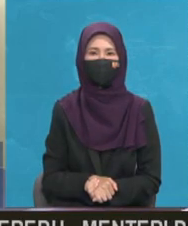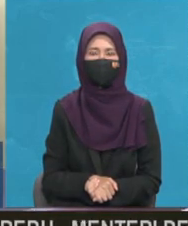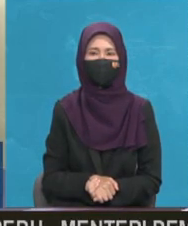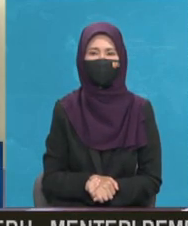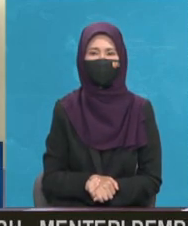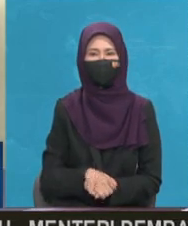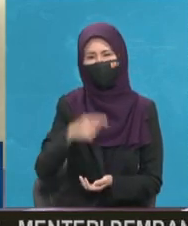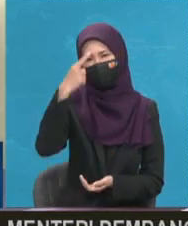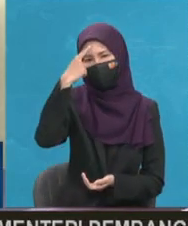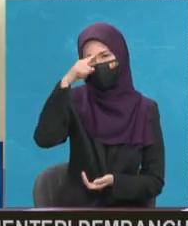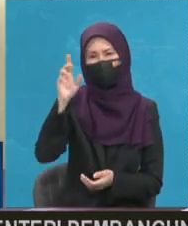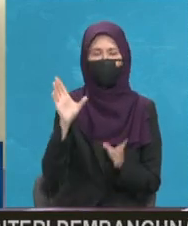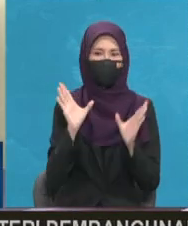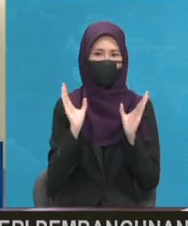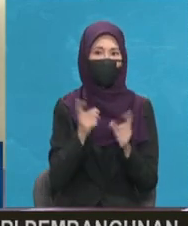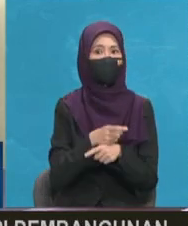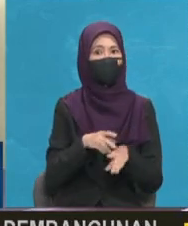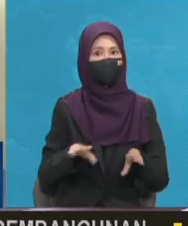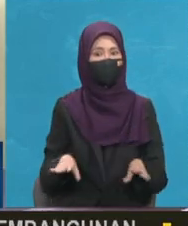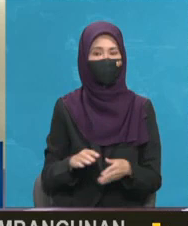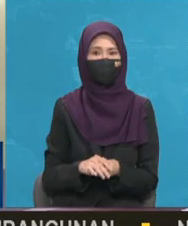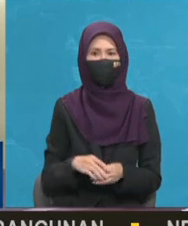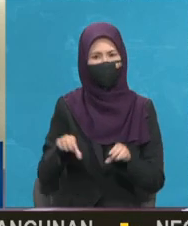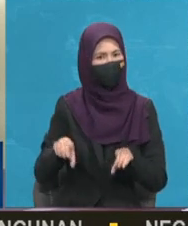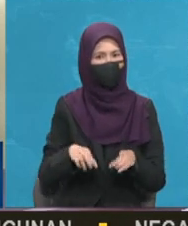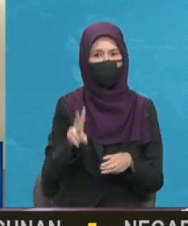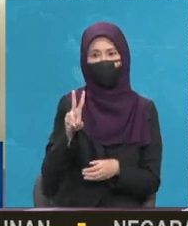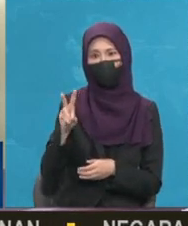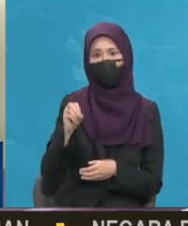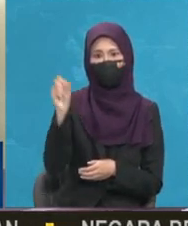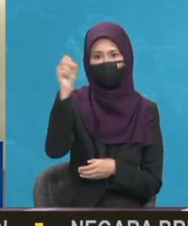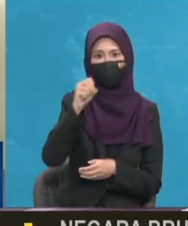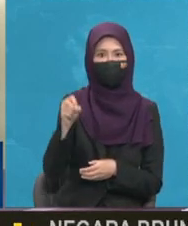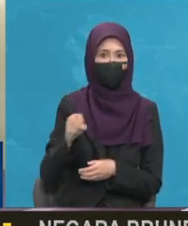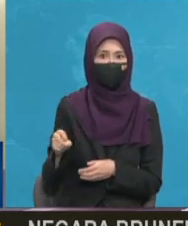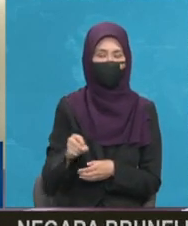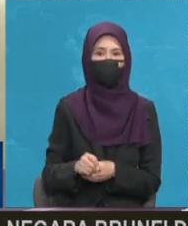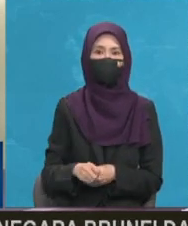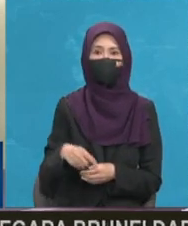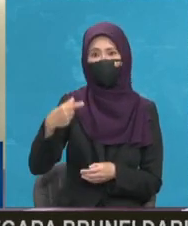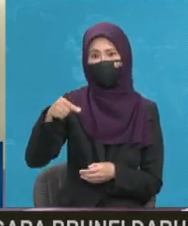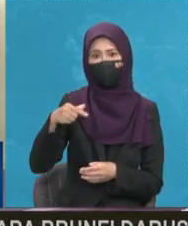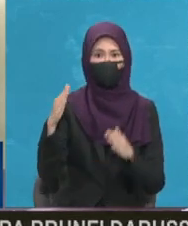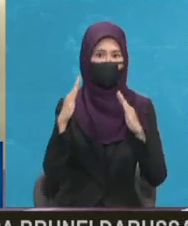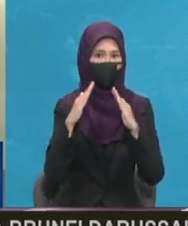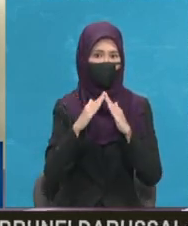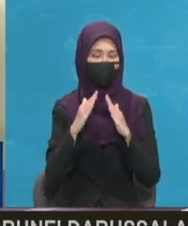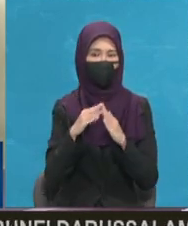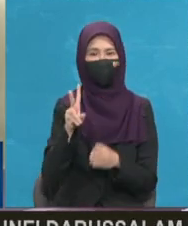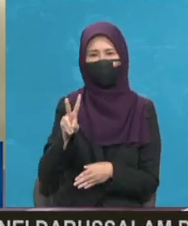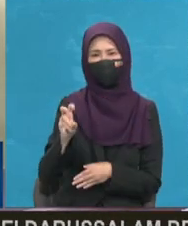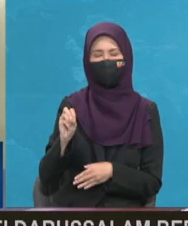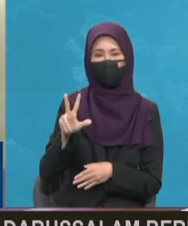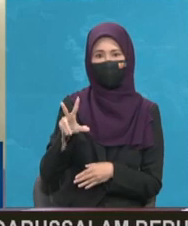di Brunei Darussalam WIB Club dulu dia sedang tipe semi outdoor Greenhouse animation by don t